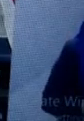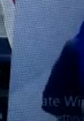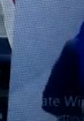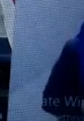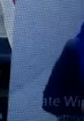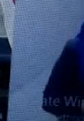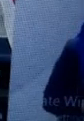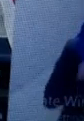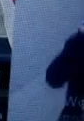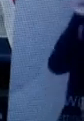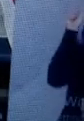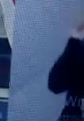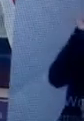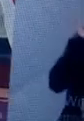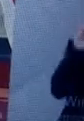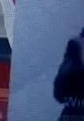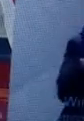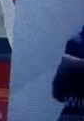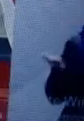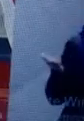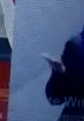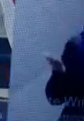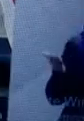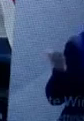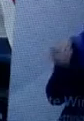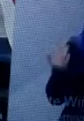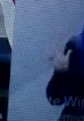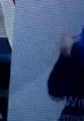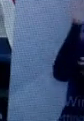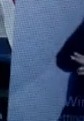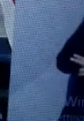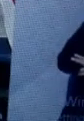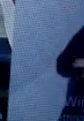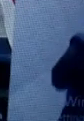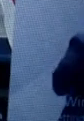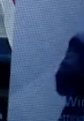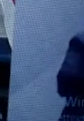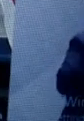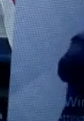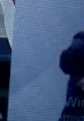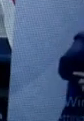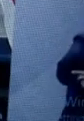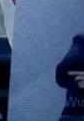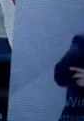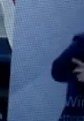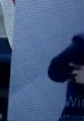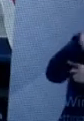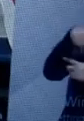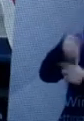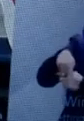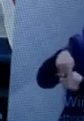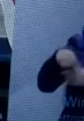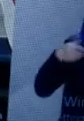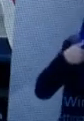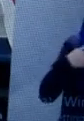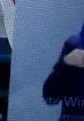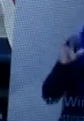sekalian, kerajaan akan melaksanakan PKPP dengan berteraskan 7 strategi.